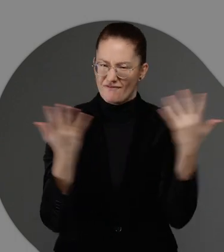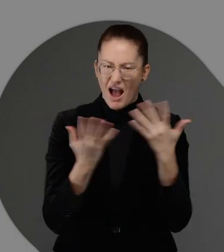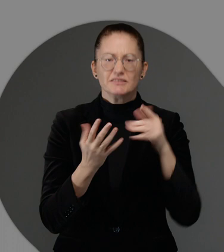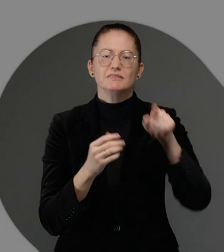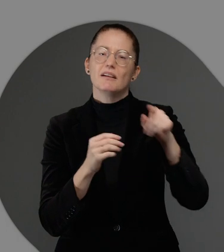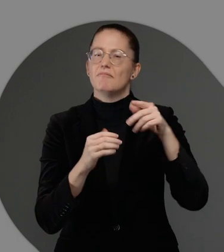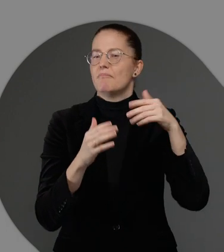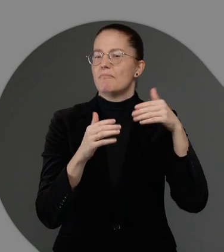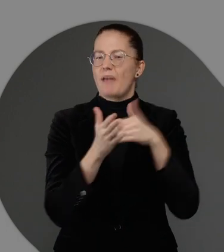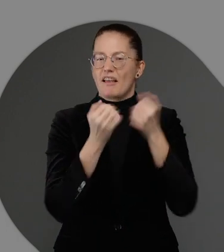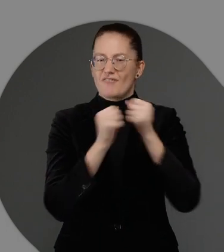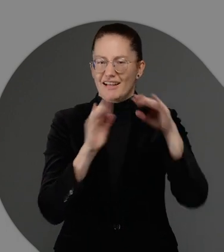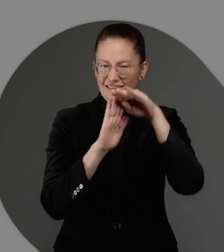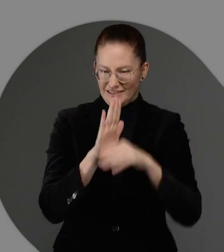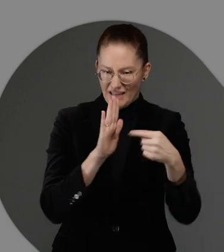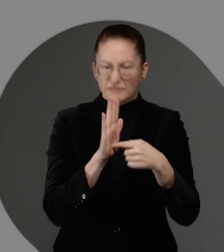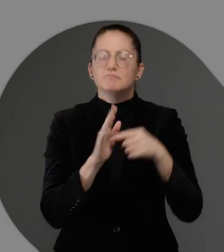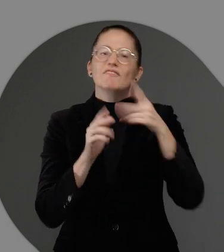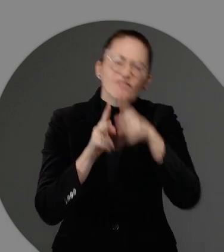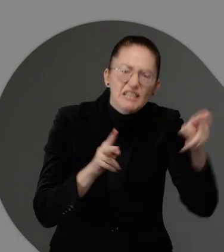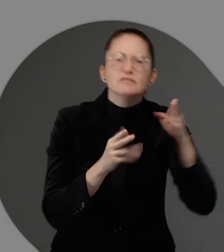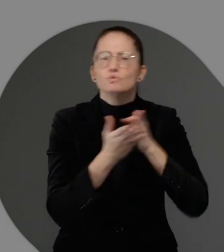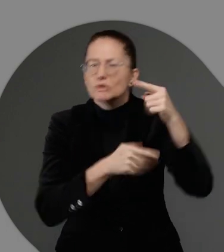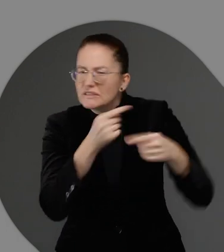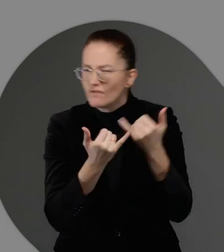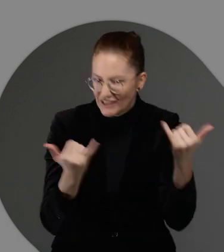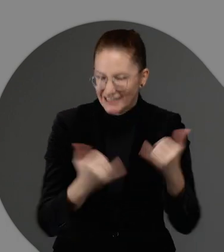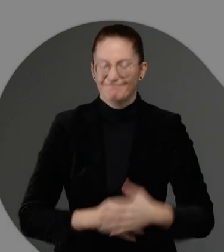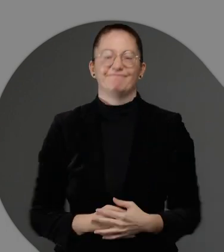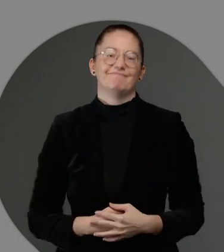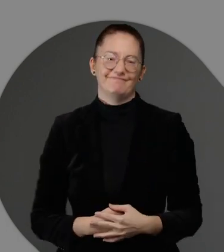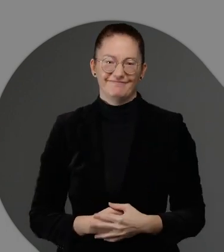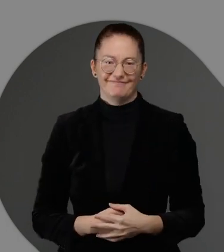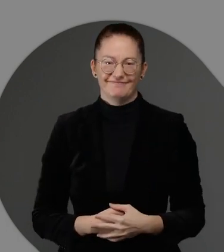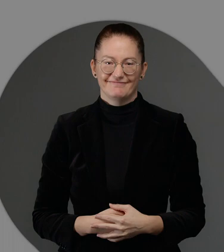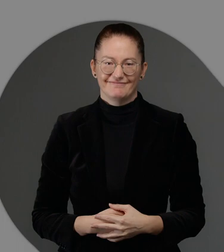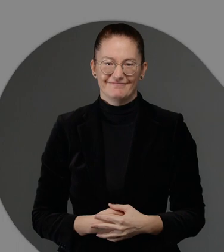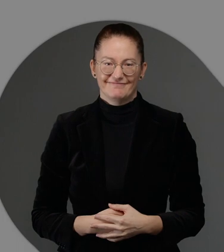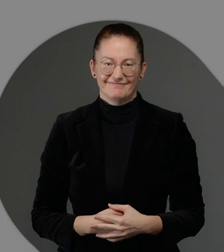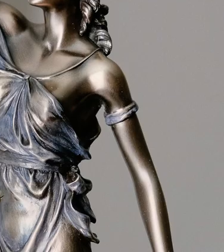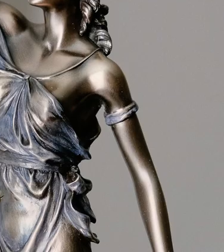genauer beschreibt, wen das BAFG betrifft und was es für Fristen und Durchsetzungsverfahren gibt.